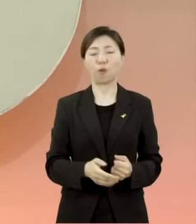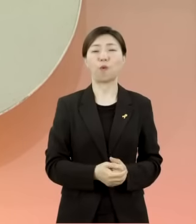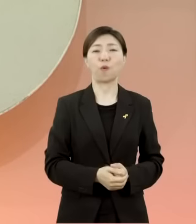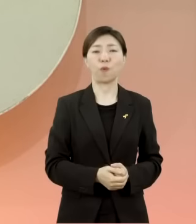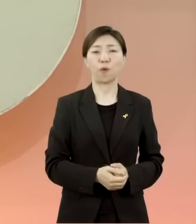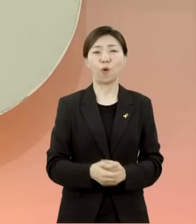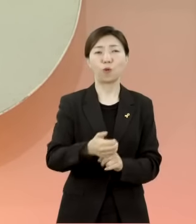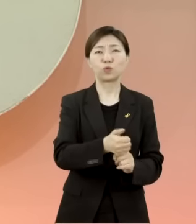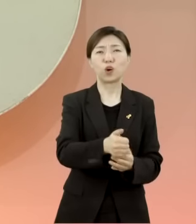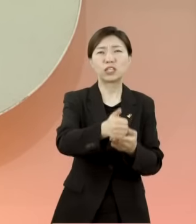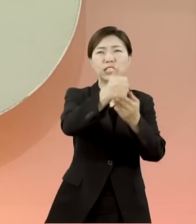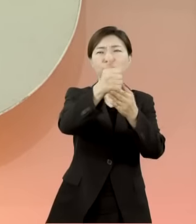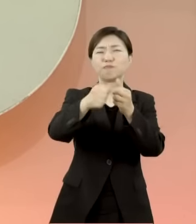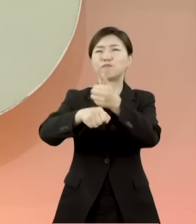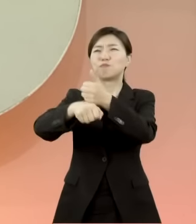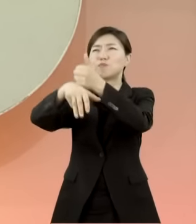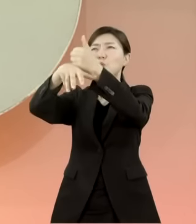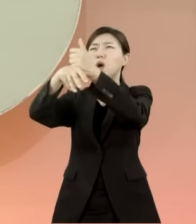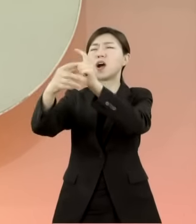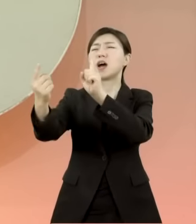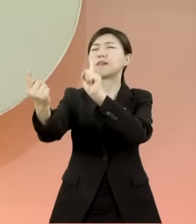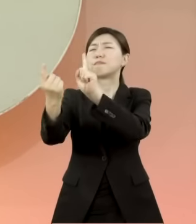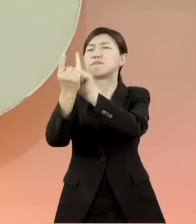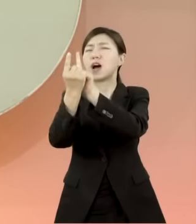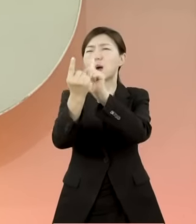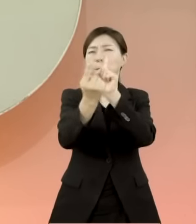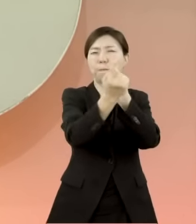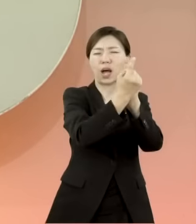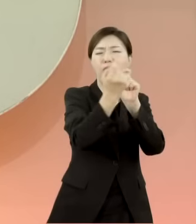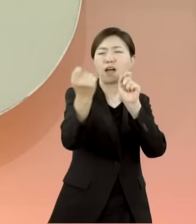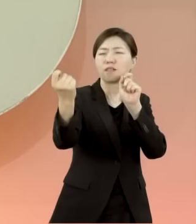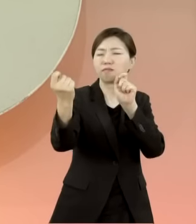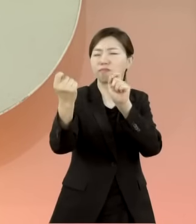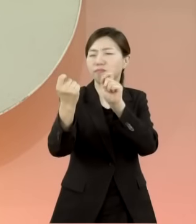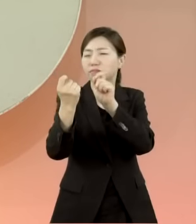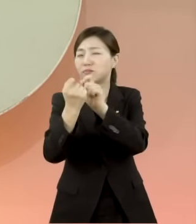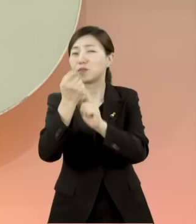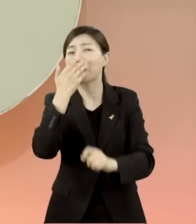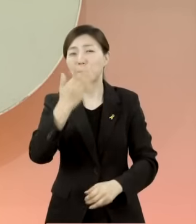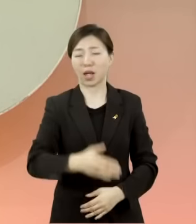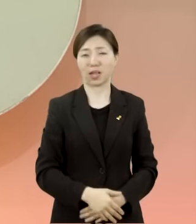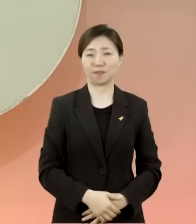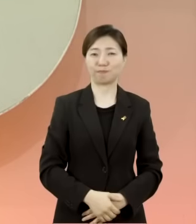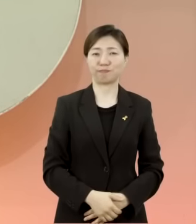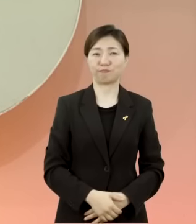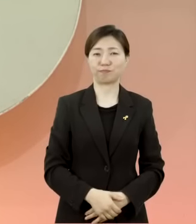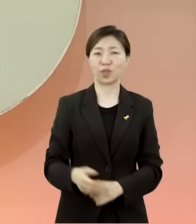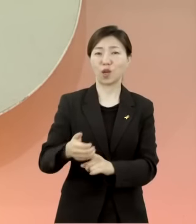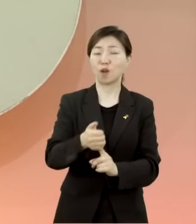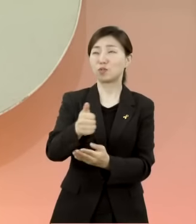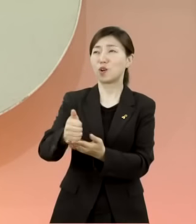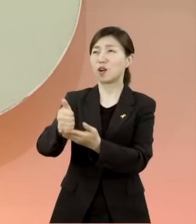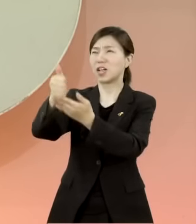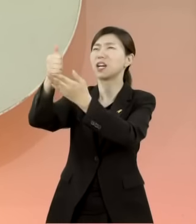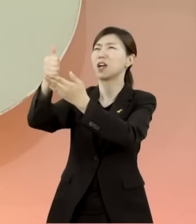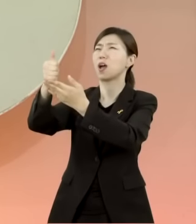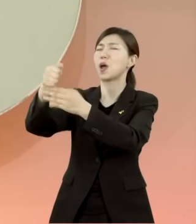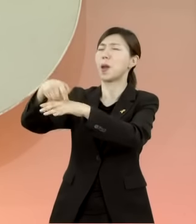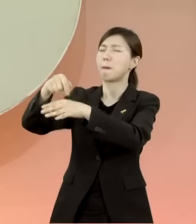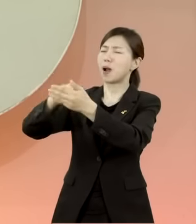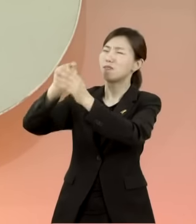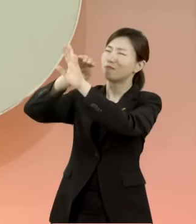가까워지고 불보살님의 에너지를 태양 아래 그 햇살처럼